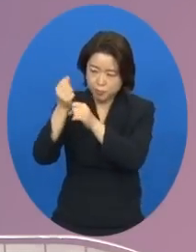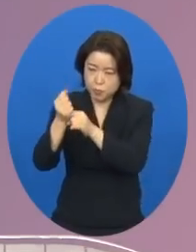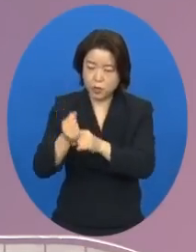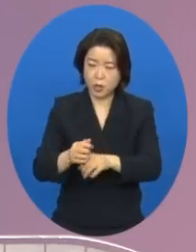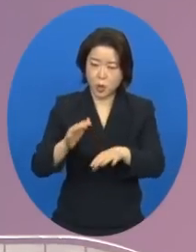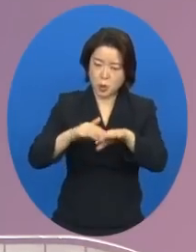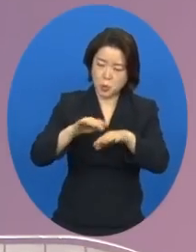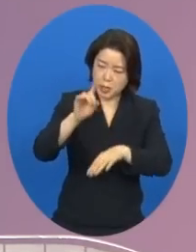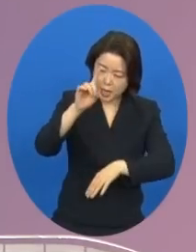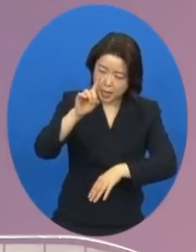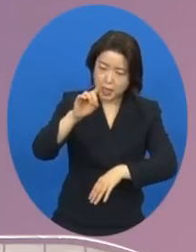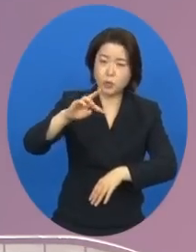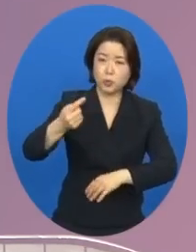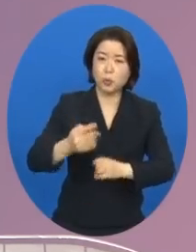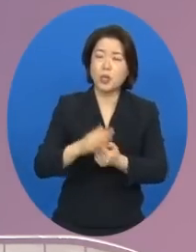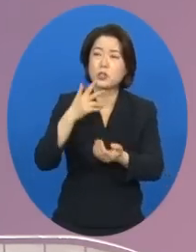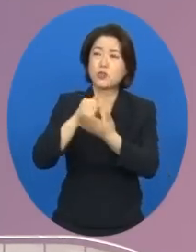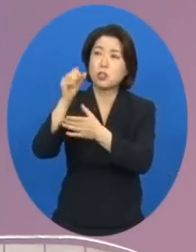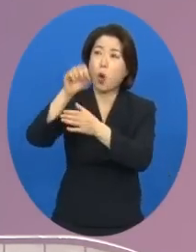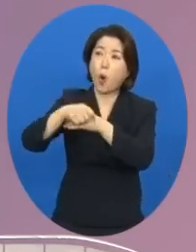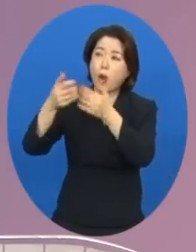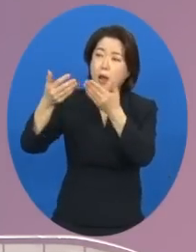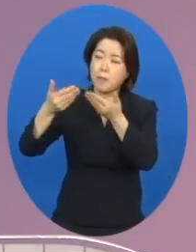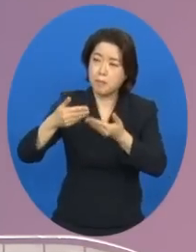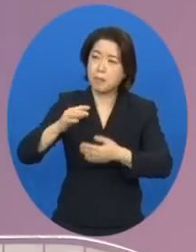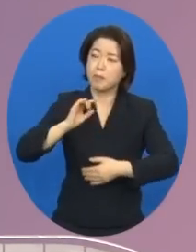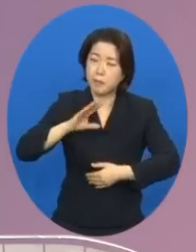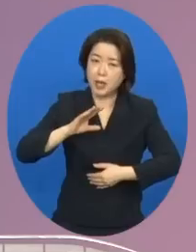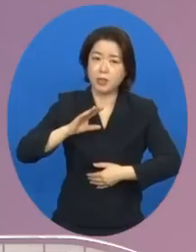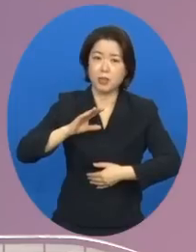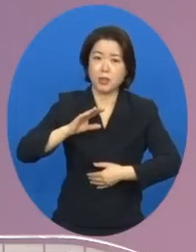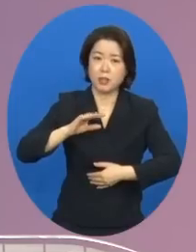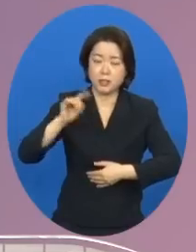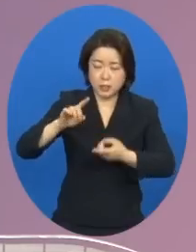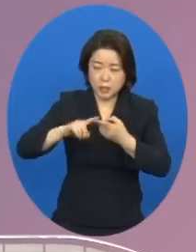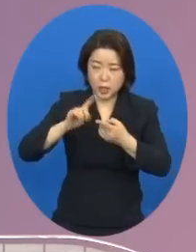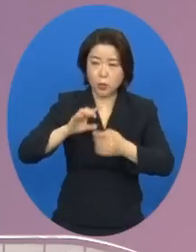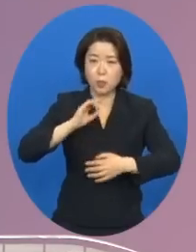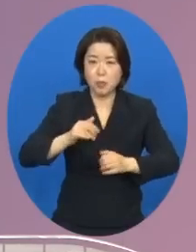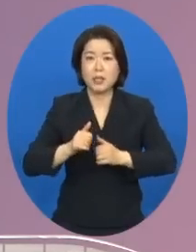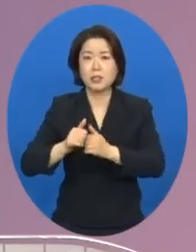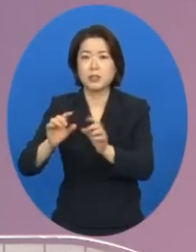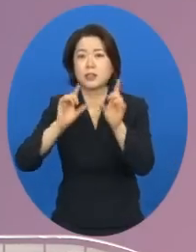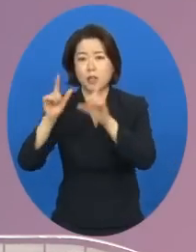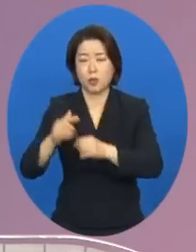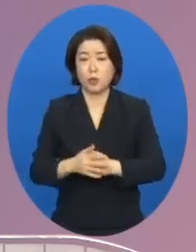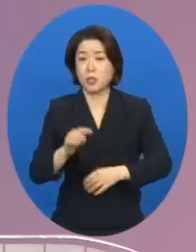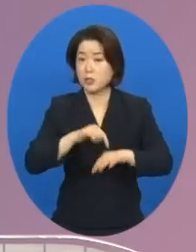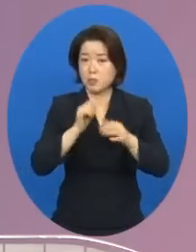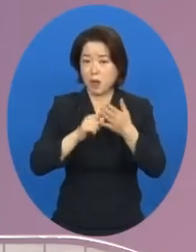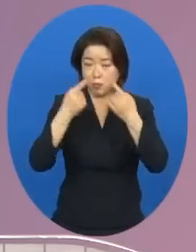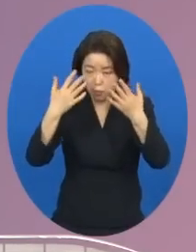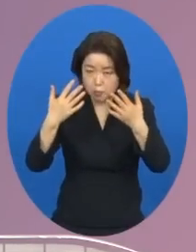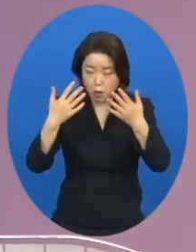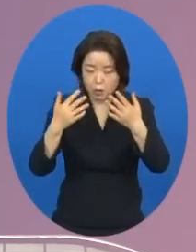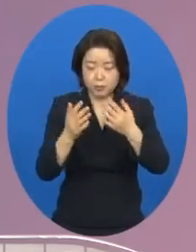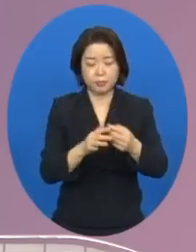하나 까딱하는 것도 주님의 허락받고 살겠다, 이 마음이 분명한가? 두